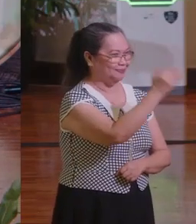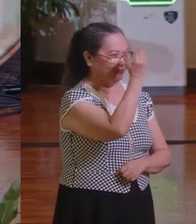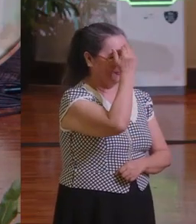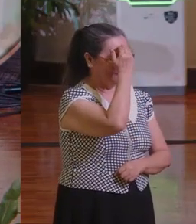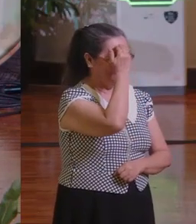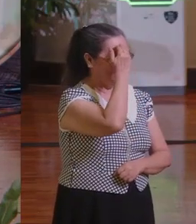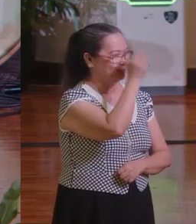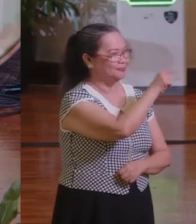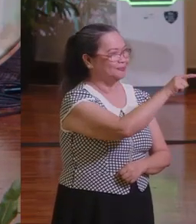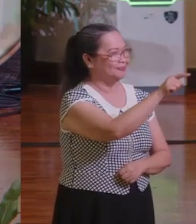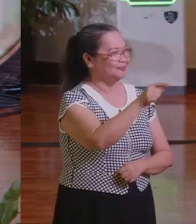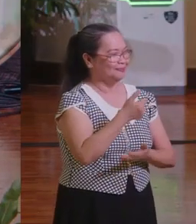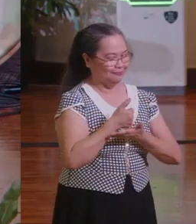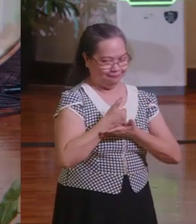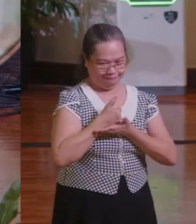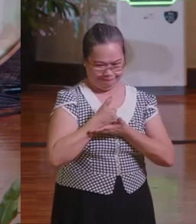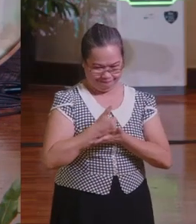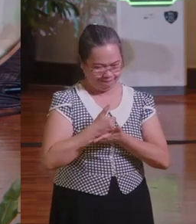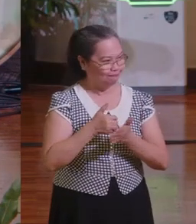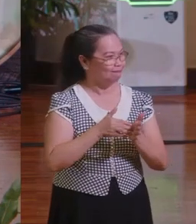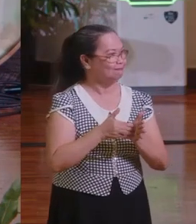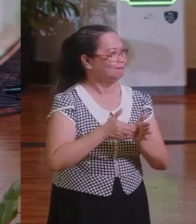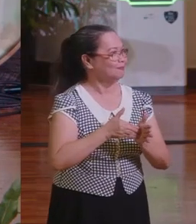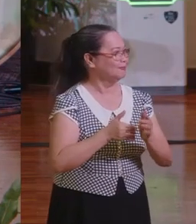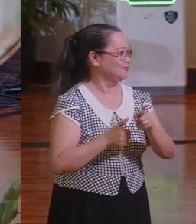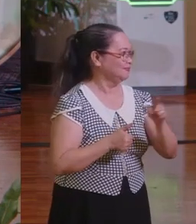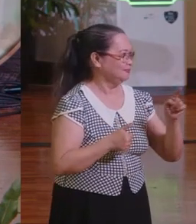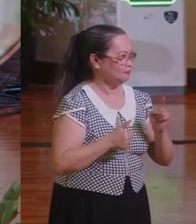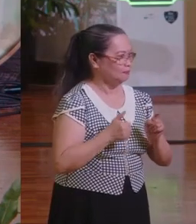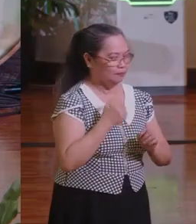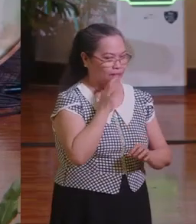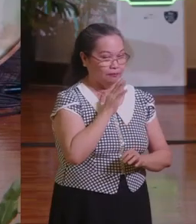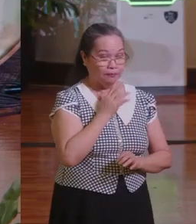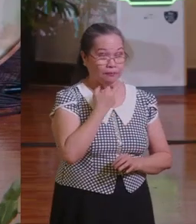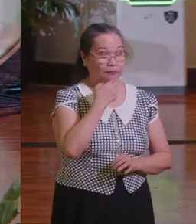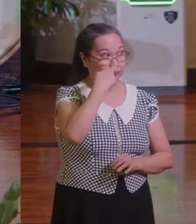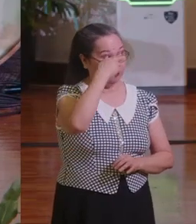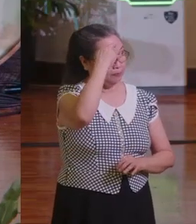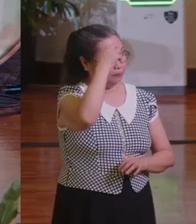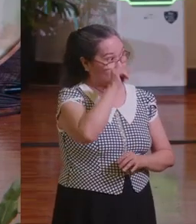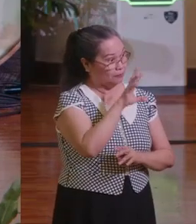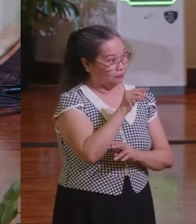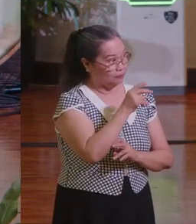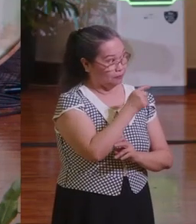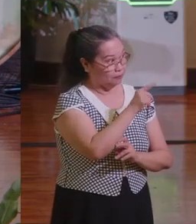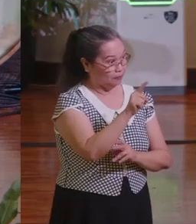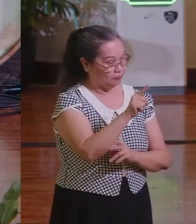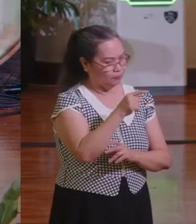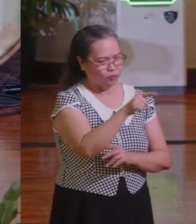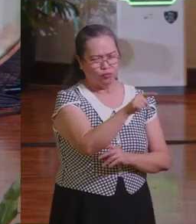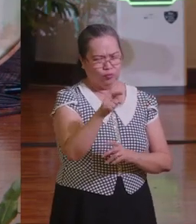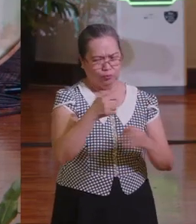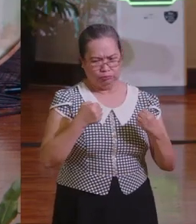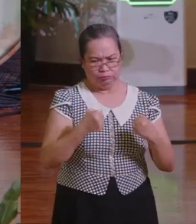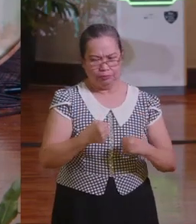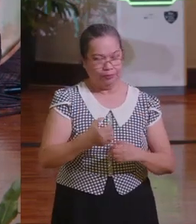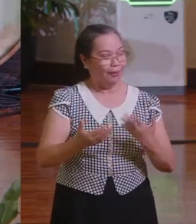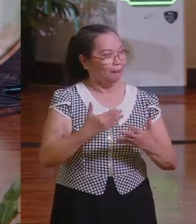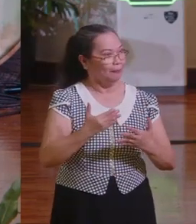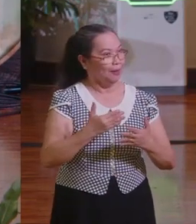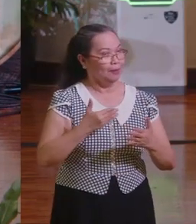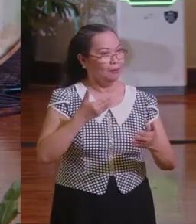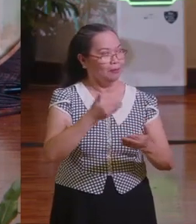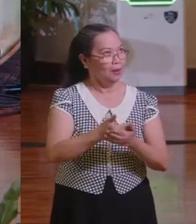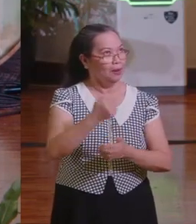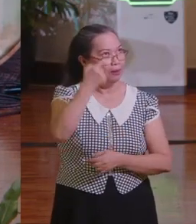ating pagtutulong sa weaker brother. Kasi sabi sa Romans 15:1, you who are strong. Baka po makarating sa